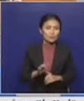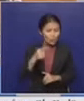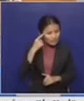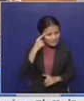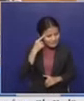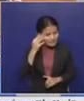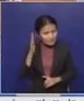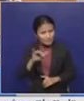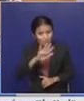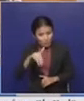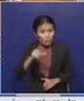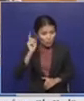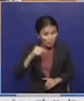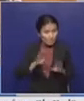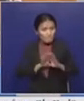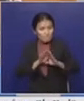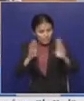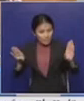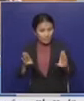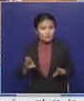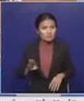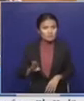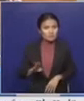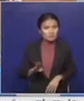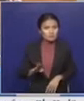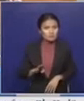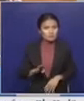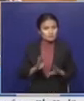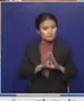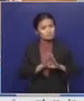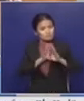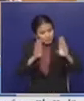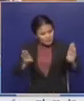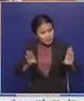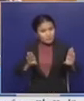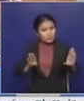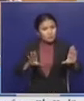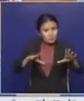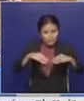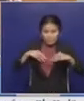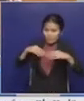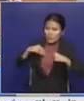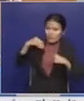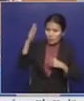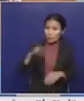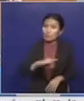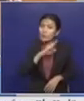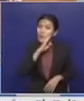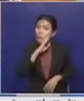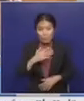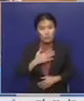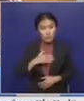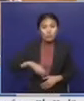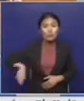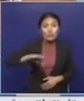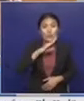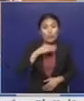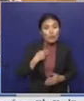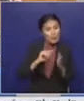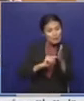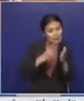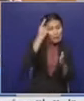ก่อนหากท่านหากเราติดกระดุมเม็ดแรกผิดเสียแล้ว